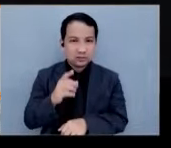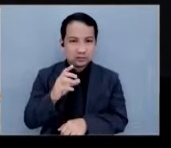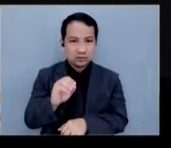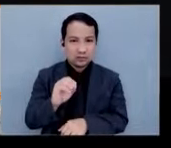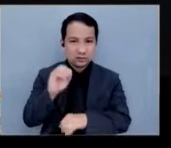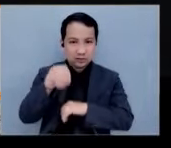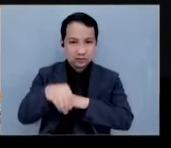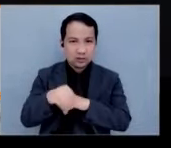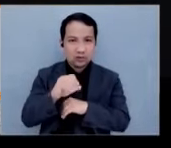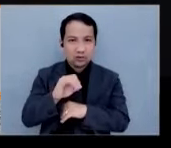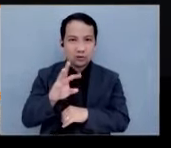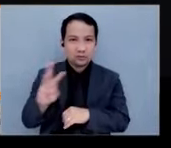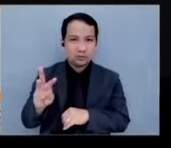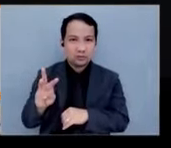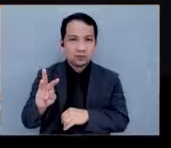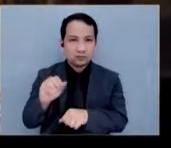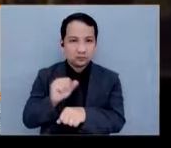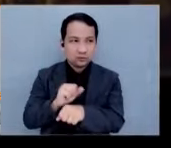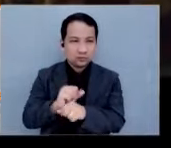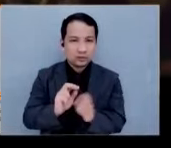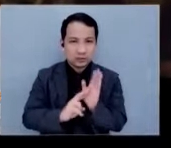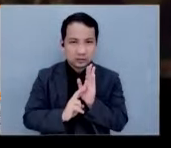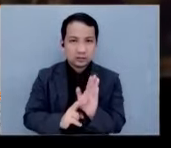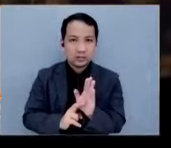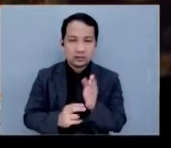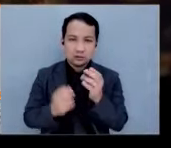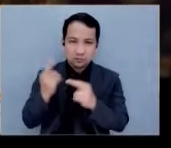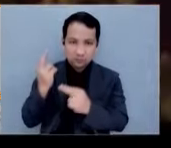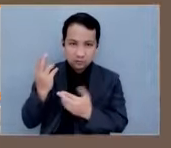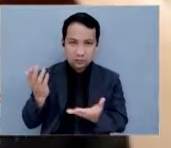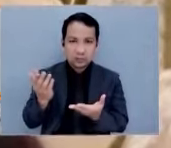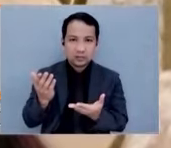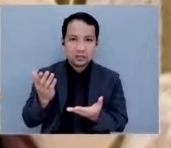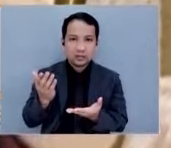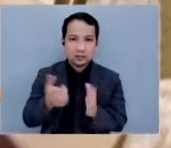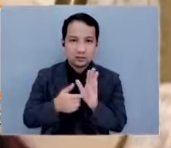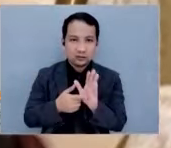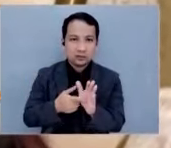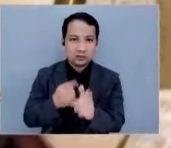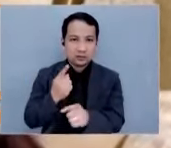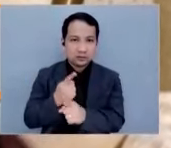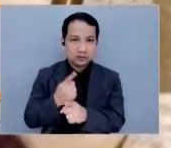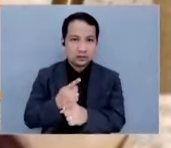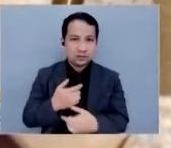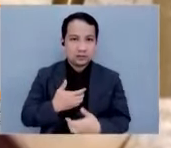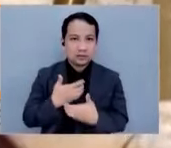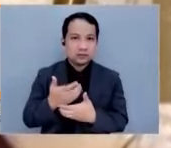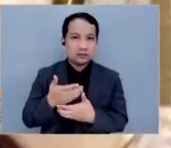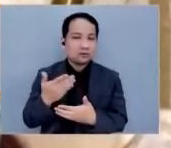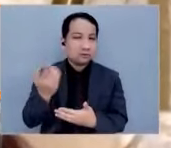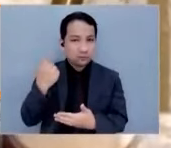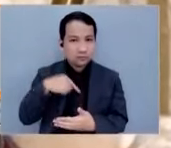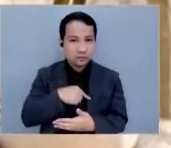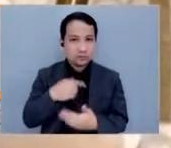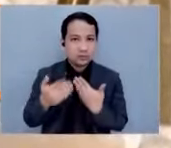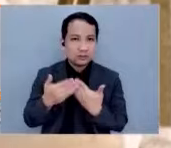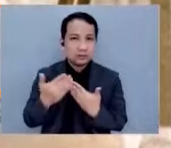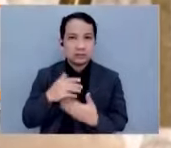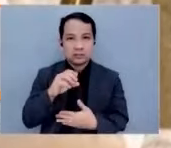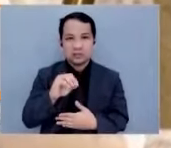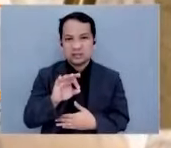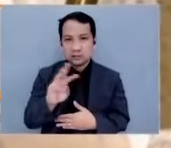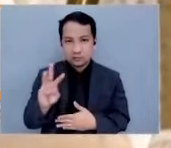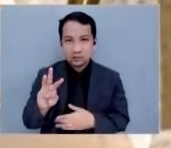worker. Sana raw ay nabigyan niya ng hustisya. It really isn't easy for OFW, especially because they have